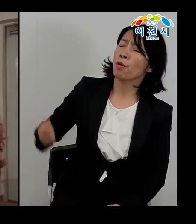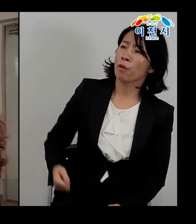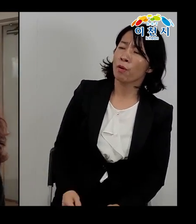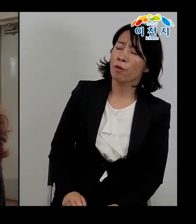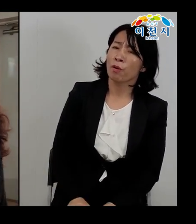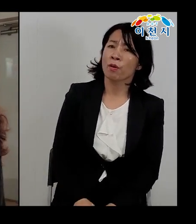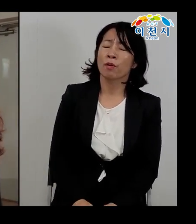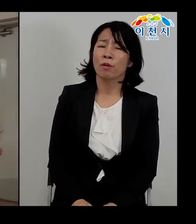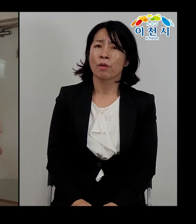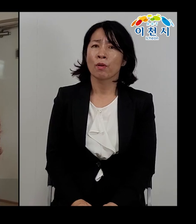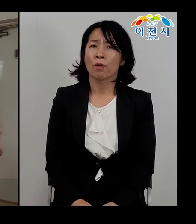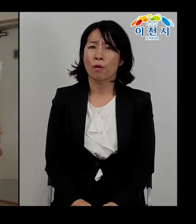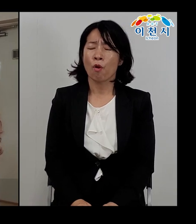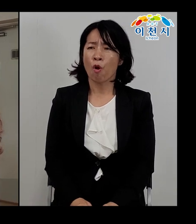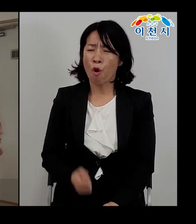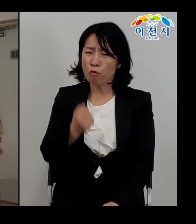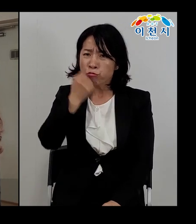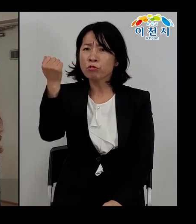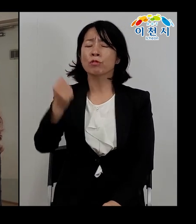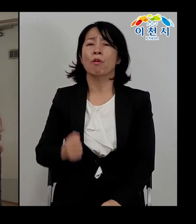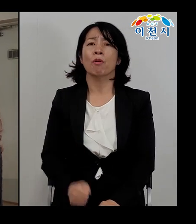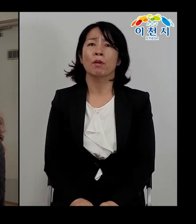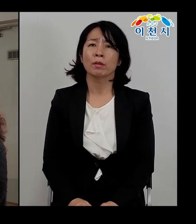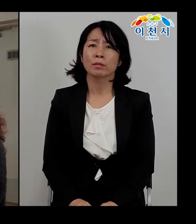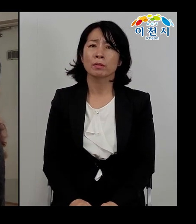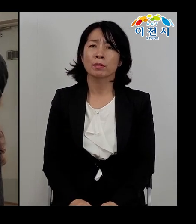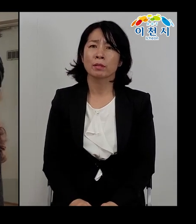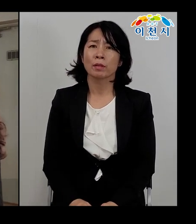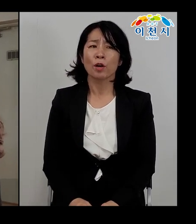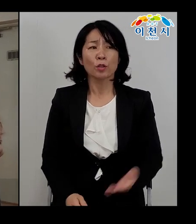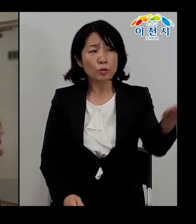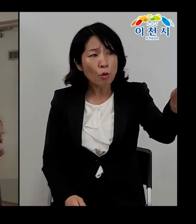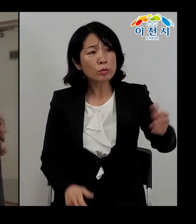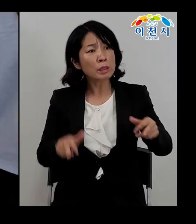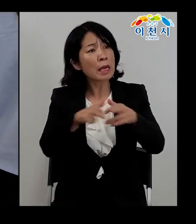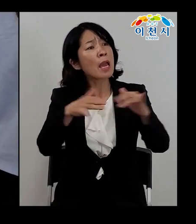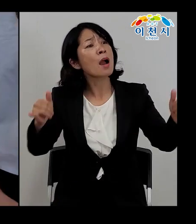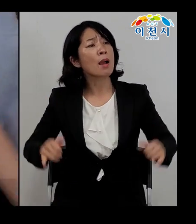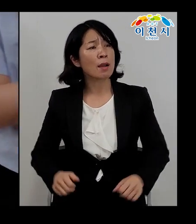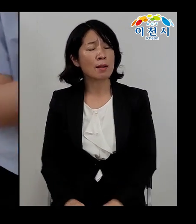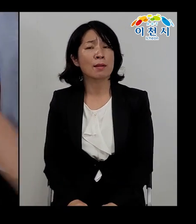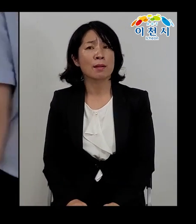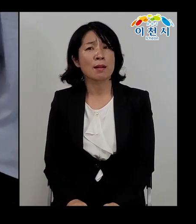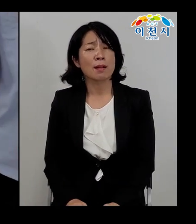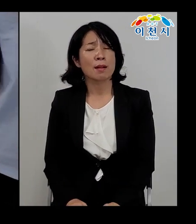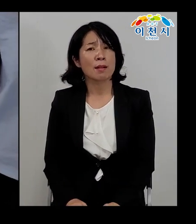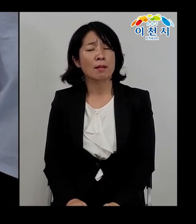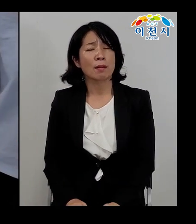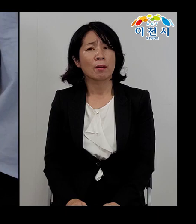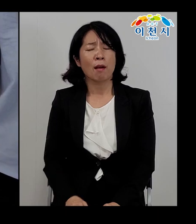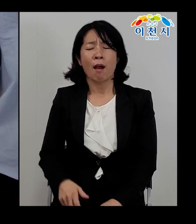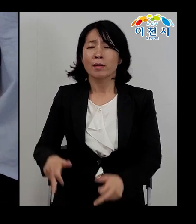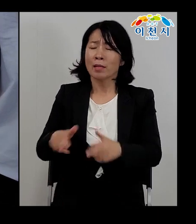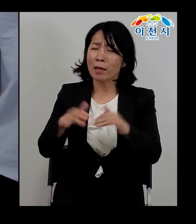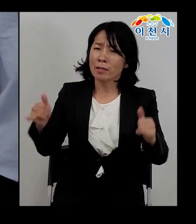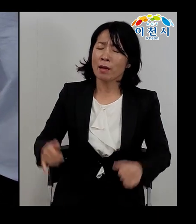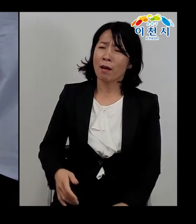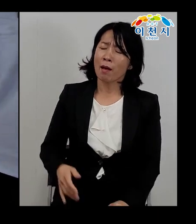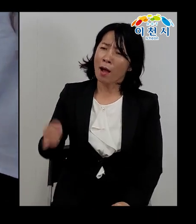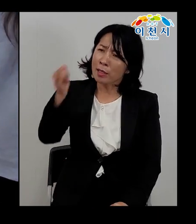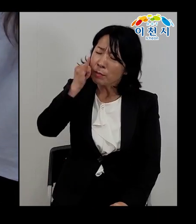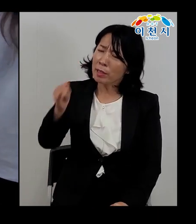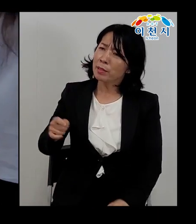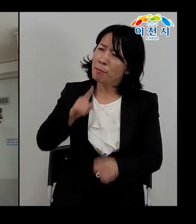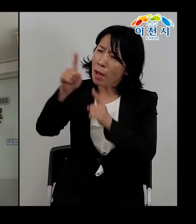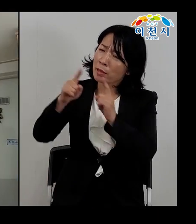쳤어? 어, 지가 더 지랄이네. 너도 장애자냐? 뭐, 장애자요? 그래. 와, 아줌마 지금 말